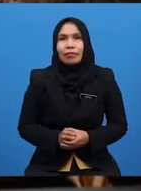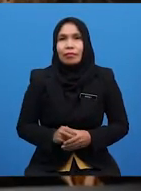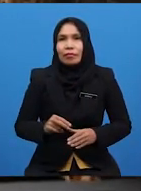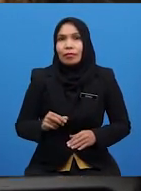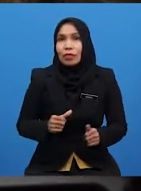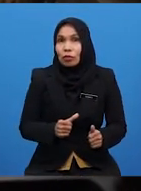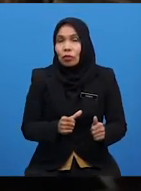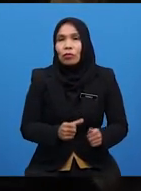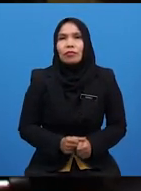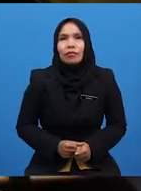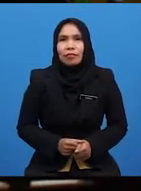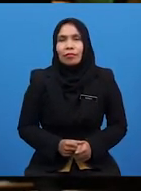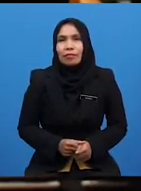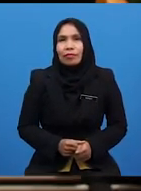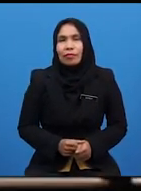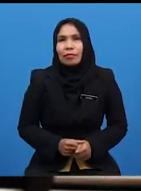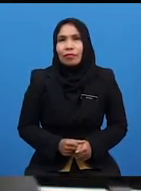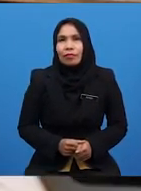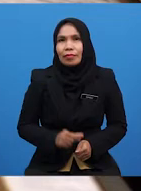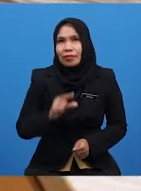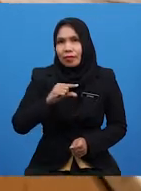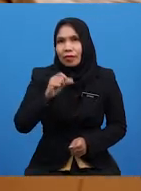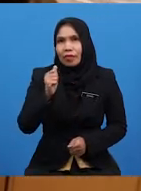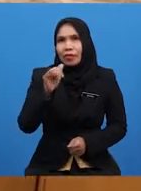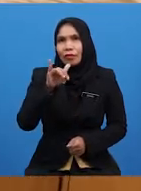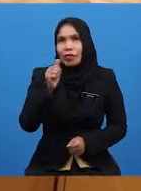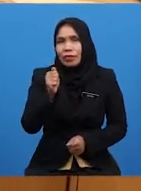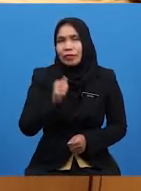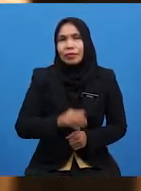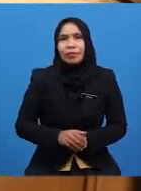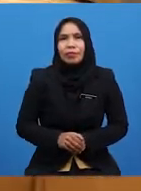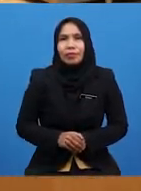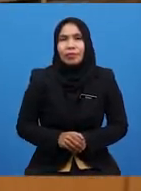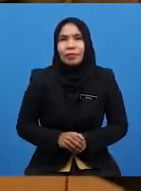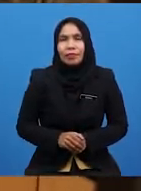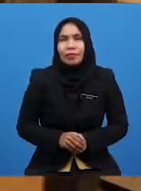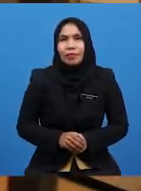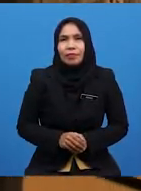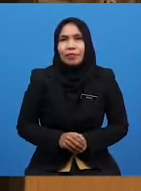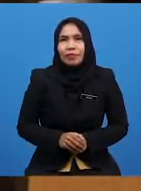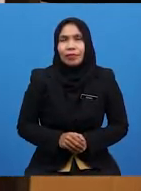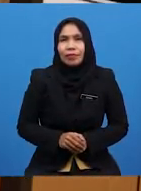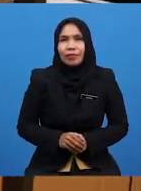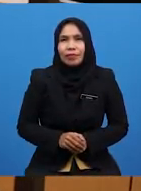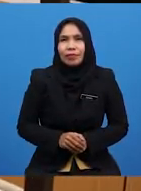khasnya dalam mereka bentuk dan mendekorasi ruang hiasan dalamannya